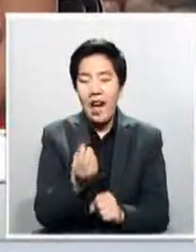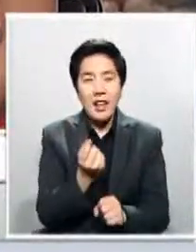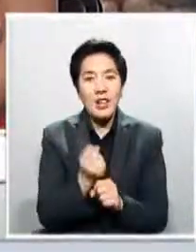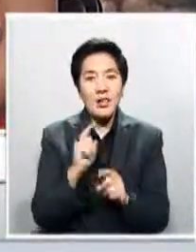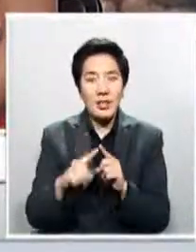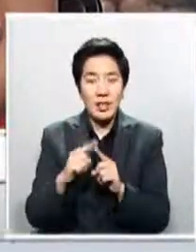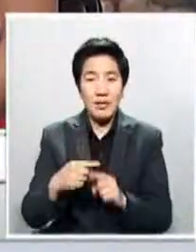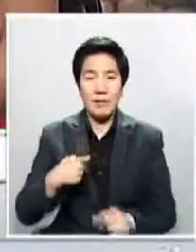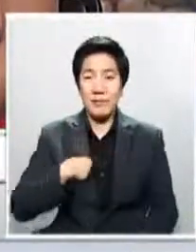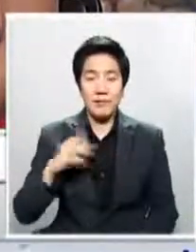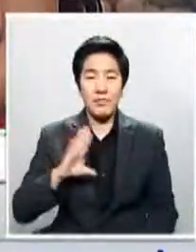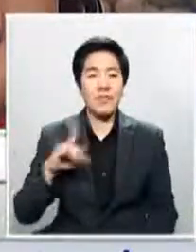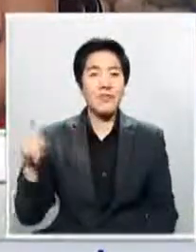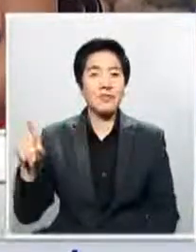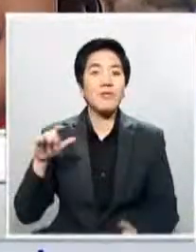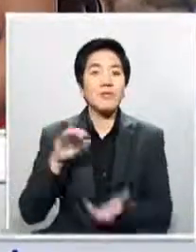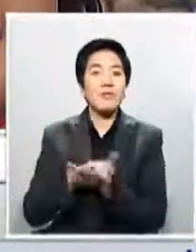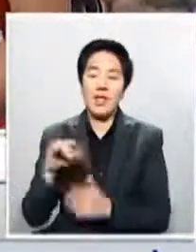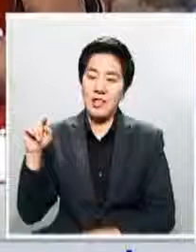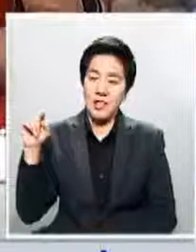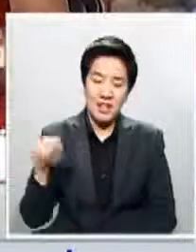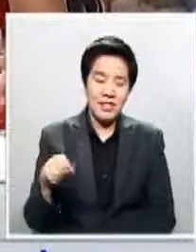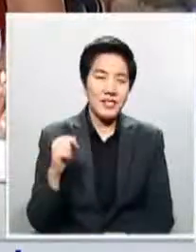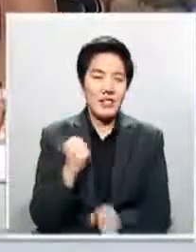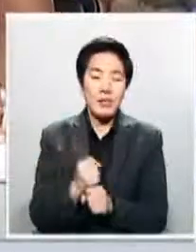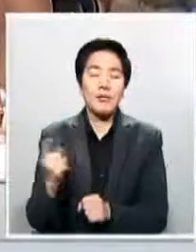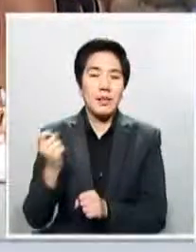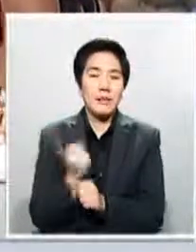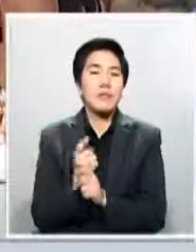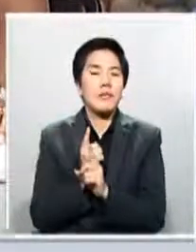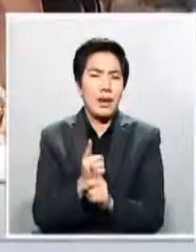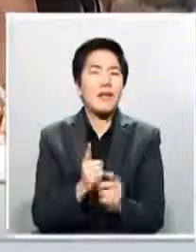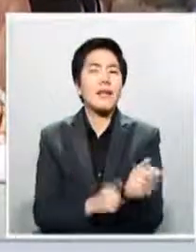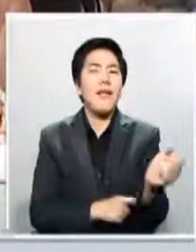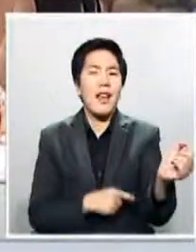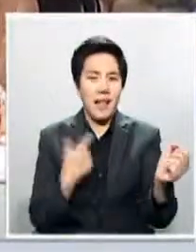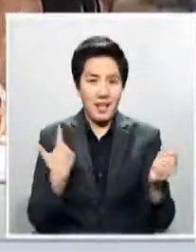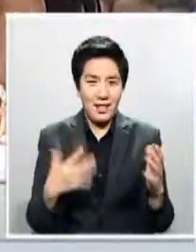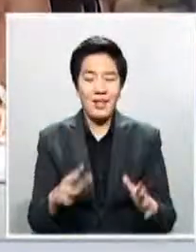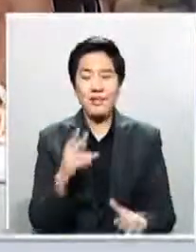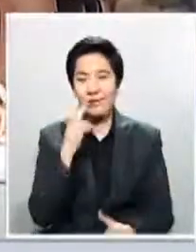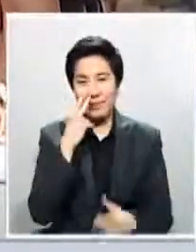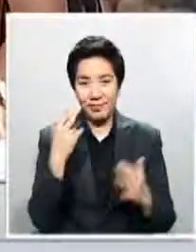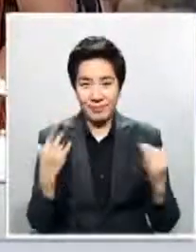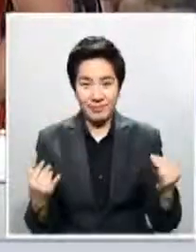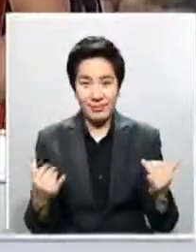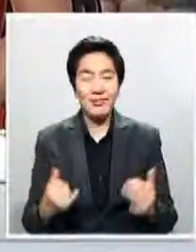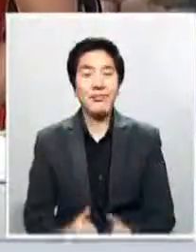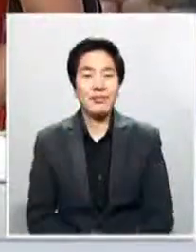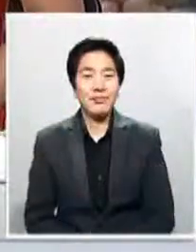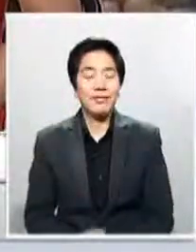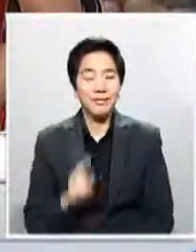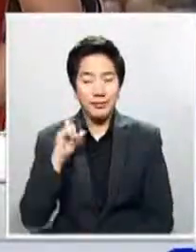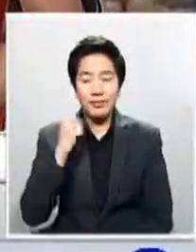ม่ใช่เพราะเรานะ เพราะอะไร คือภรรยาแกสั่งให้ทำอะไรแกก็ทำมาตั้งนานแล้ว หรือว่าพี่เขาแหมคุ